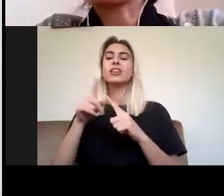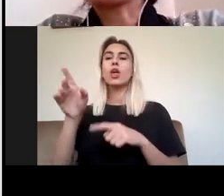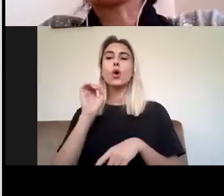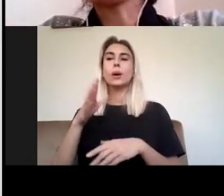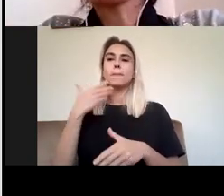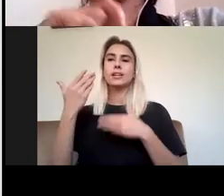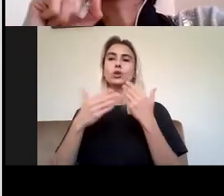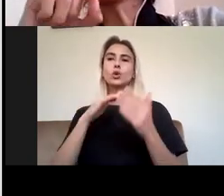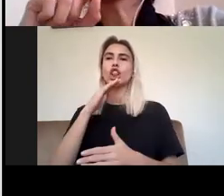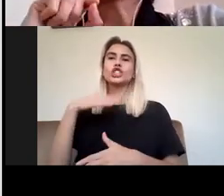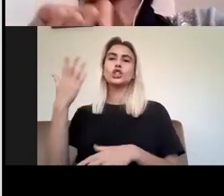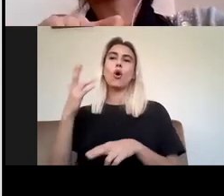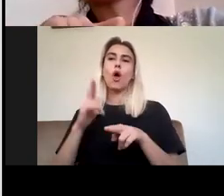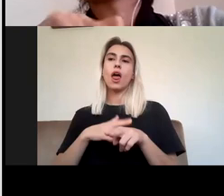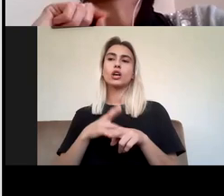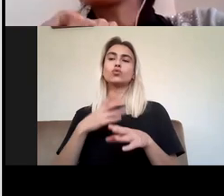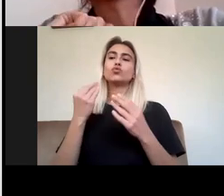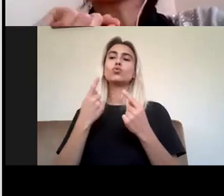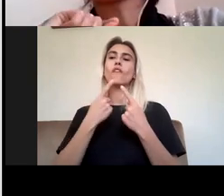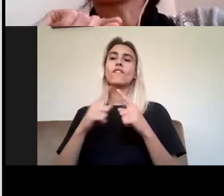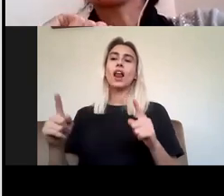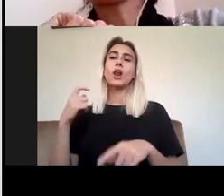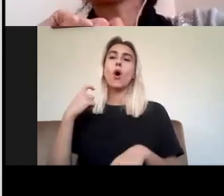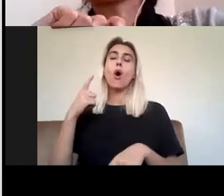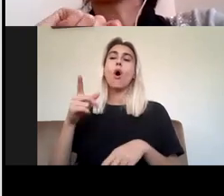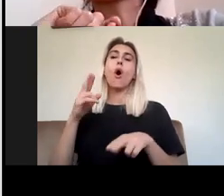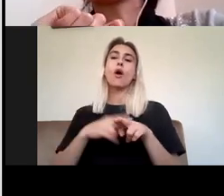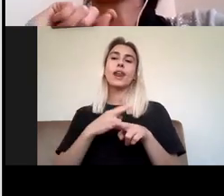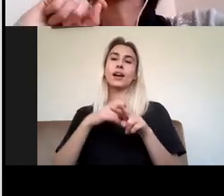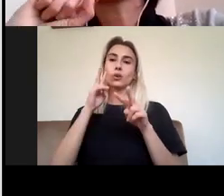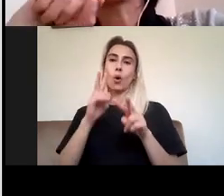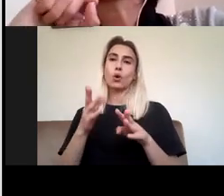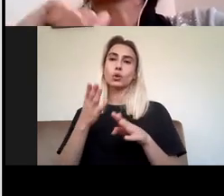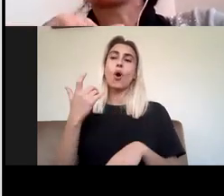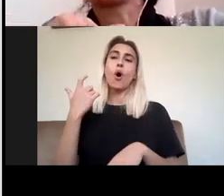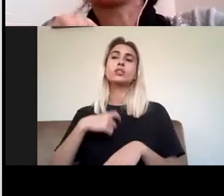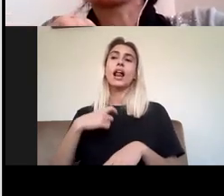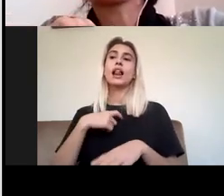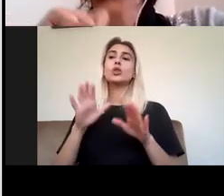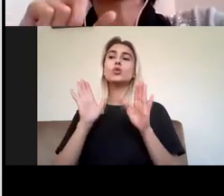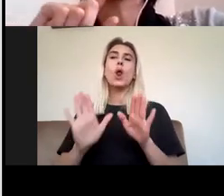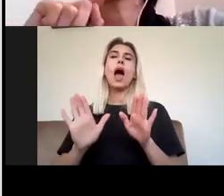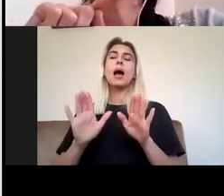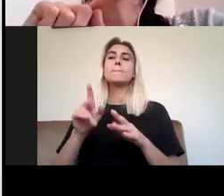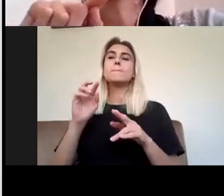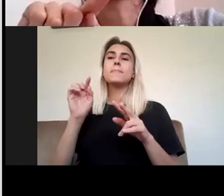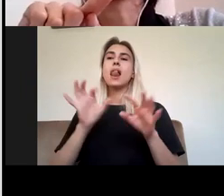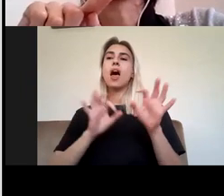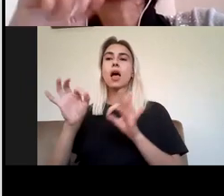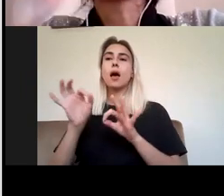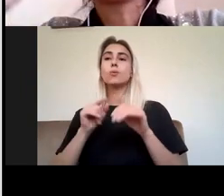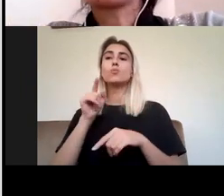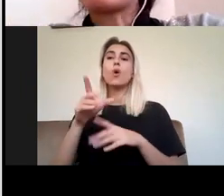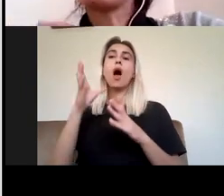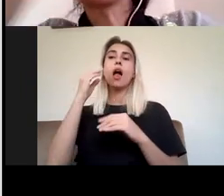dışı örnekleri. Çok farklı örnekler gördük. Yani özellikle durak planlamalarında. Bu şey şu anlamda söylüyorum.